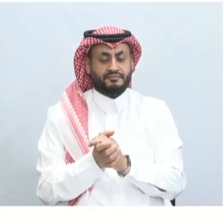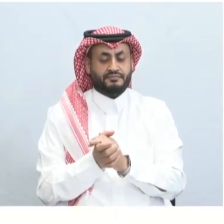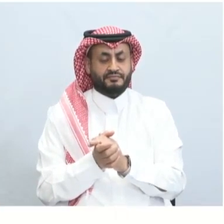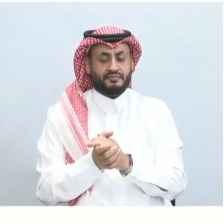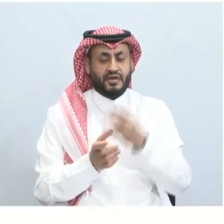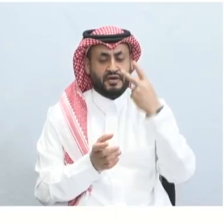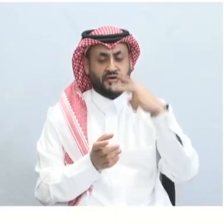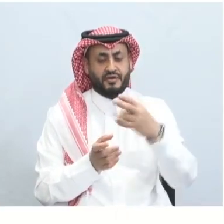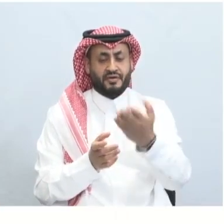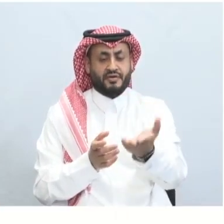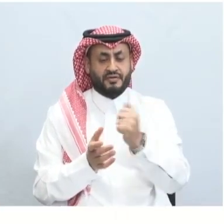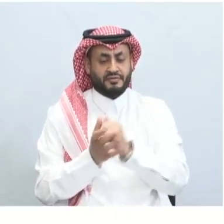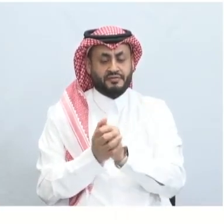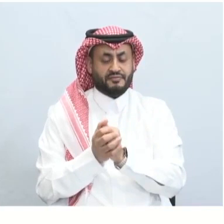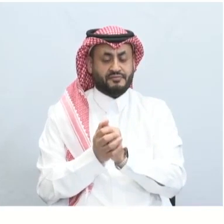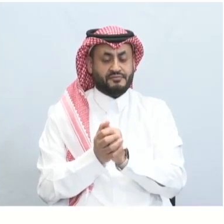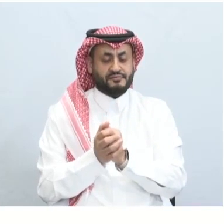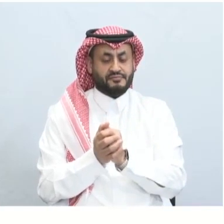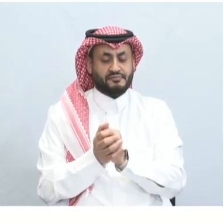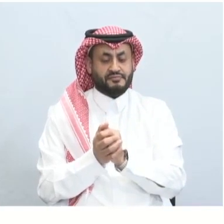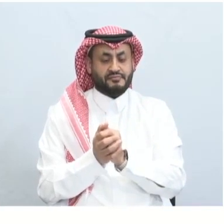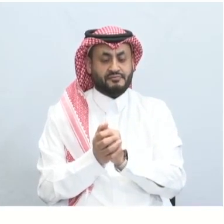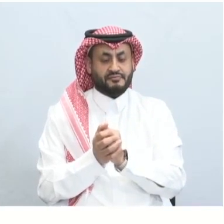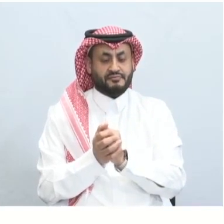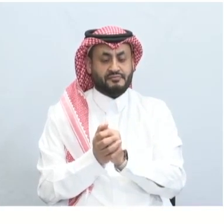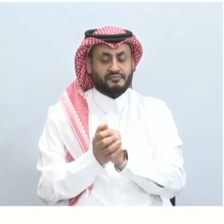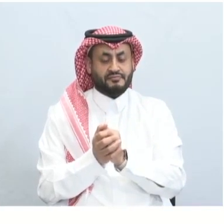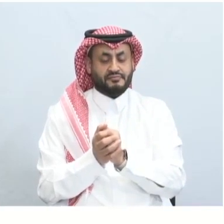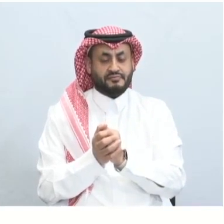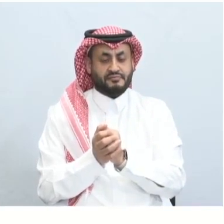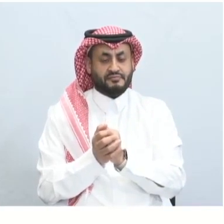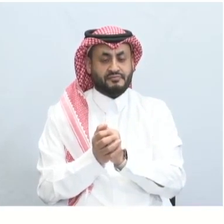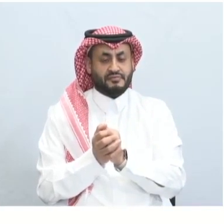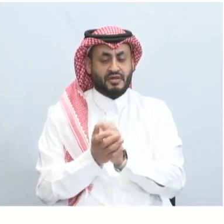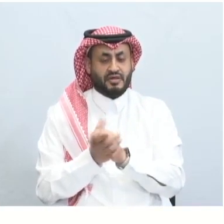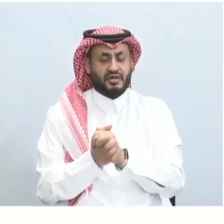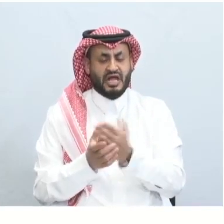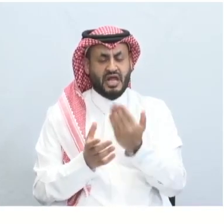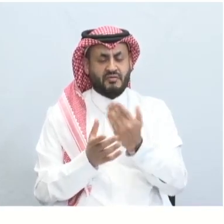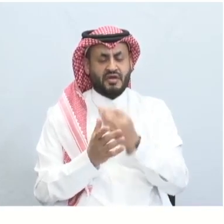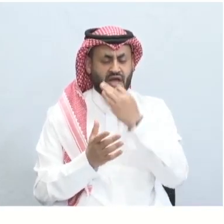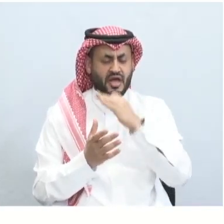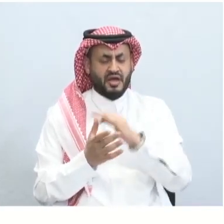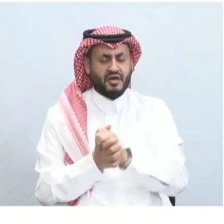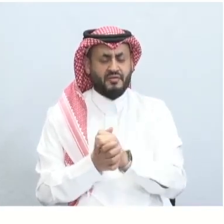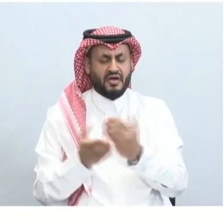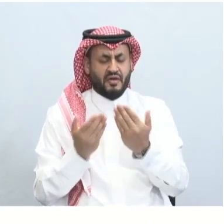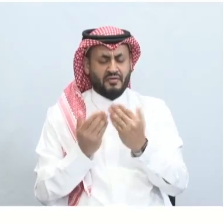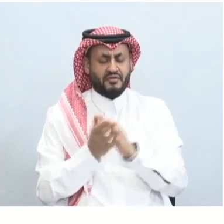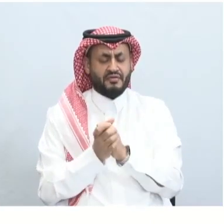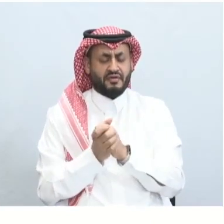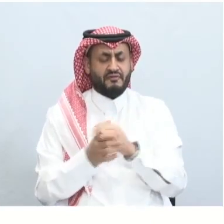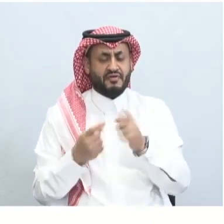نتامل في بدايه هذه الصوره مما ينبغي للمؤمن عند تلاوته لاي سوره في القران ان